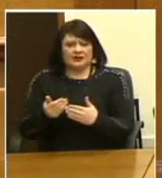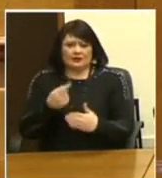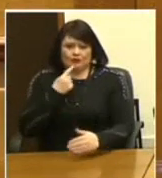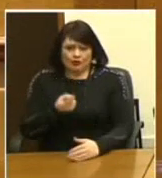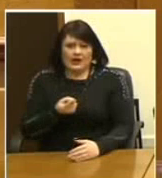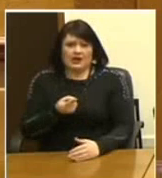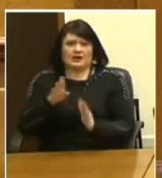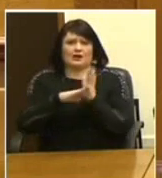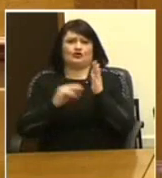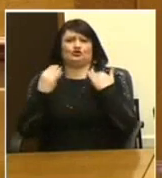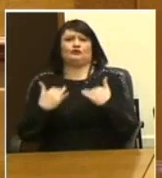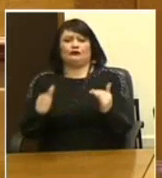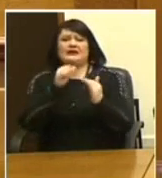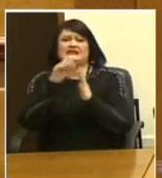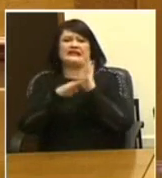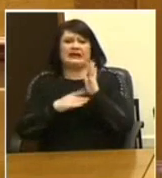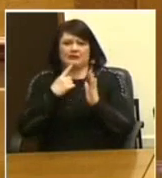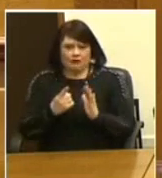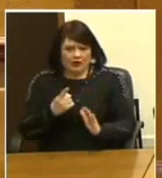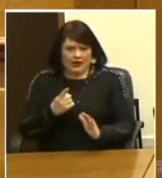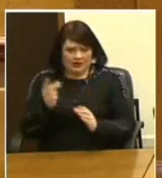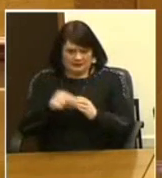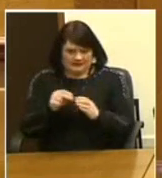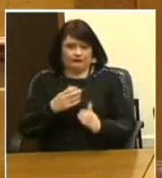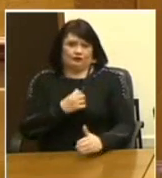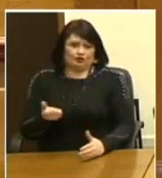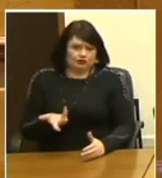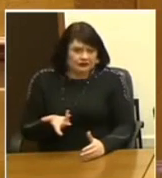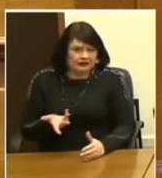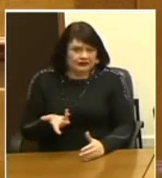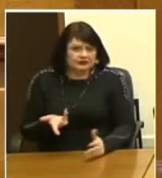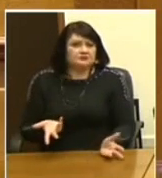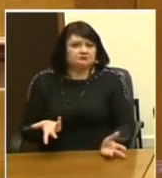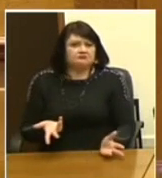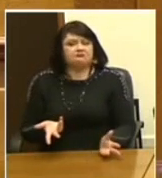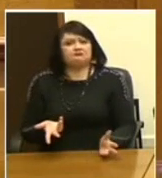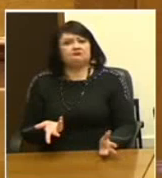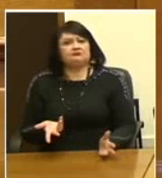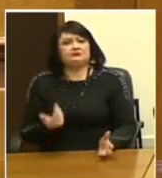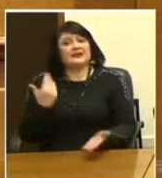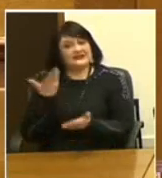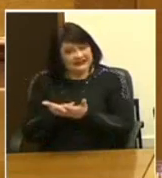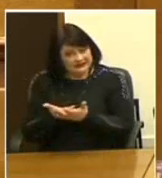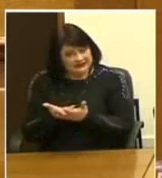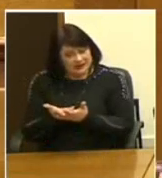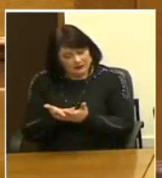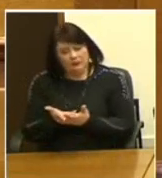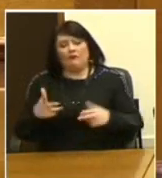ο κανονισμός της Βουλής και το Σύνταγμα, η ψήφος εμπιστοσύνης, την οποία ζήτησα και πήρα η